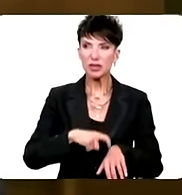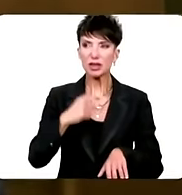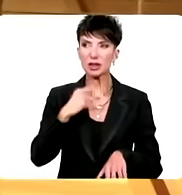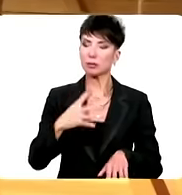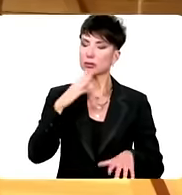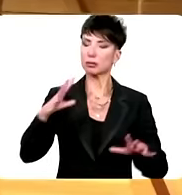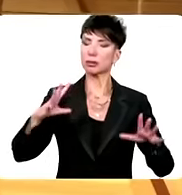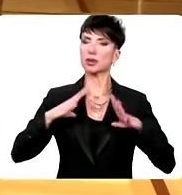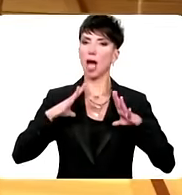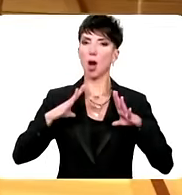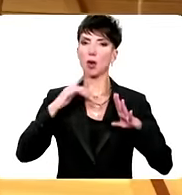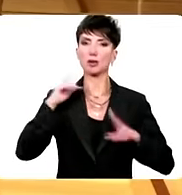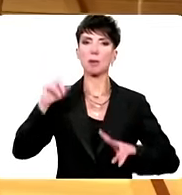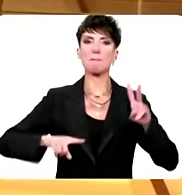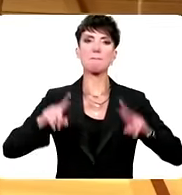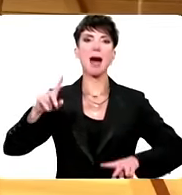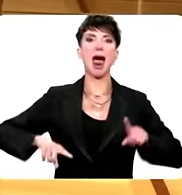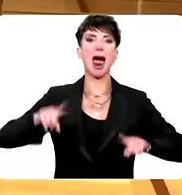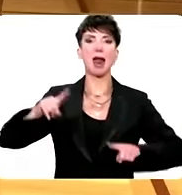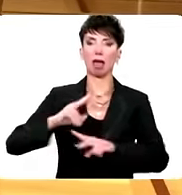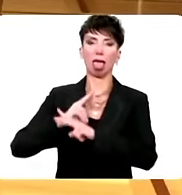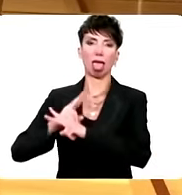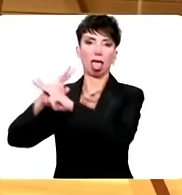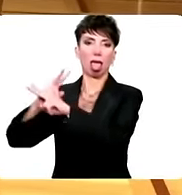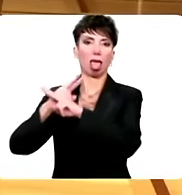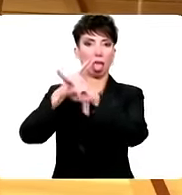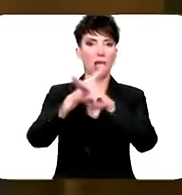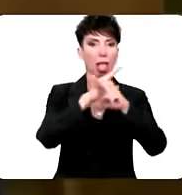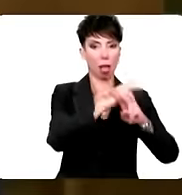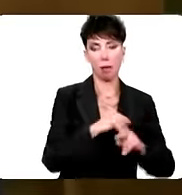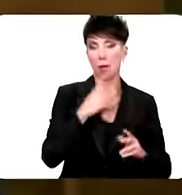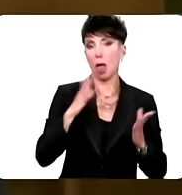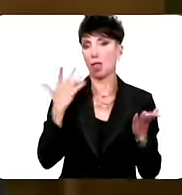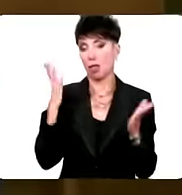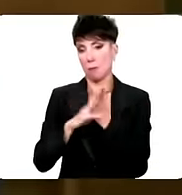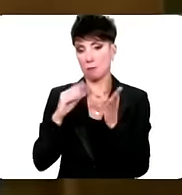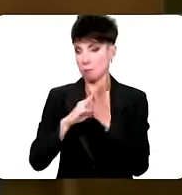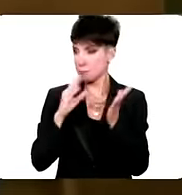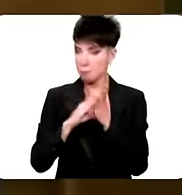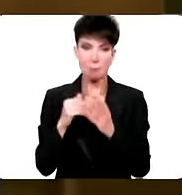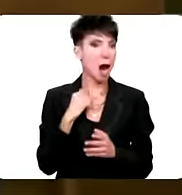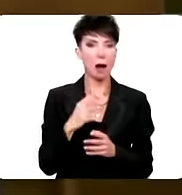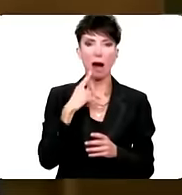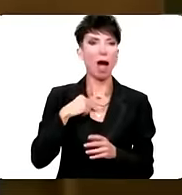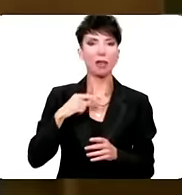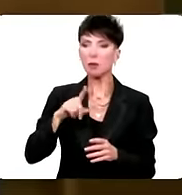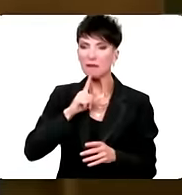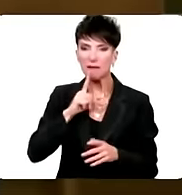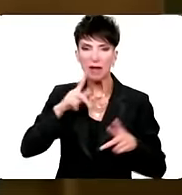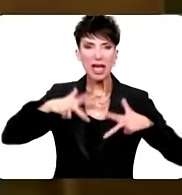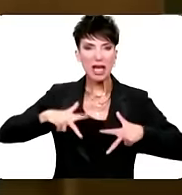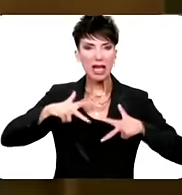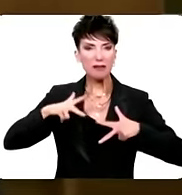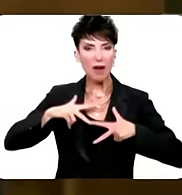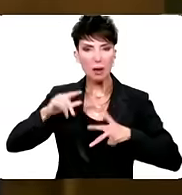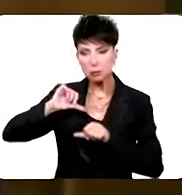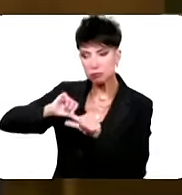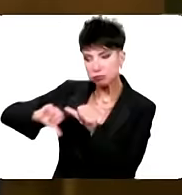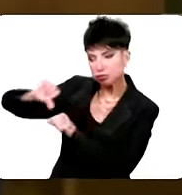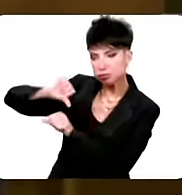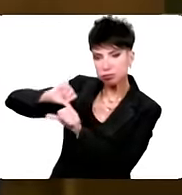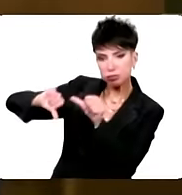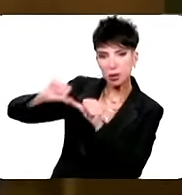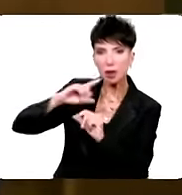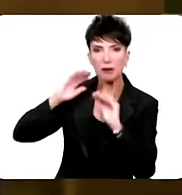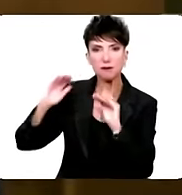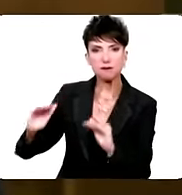κυβέρνηση. Έχετε αλλάξει μια κυβέρνηση, έχετε αλλάξει τη σύνθεσή της και έχετε κάνει πολύ λίγους ανασχηματισμούς σε αυτήν την πενταετία, αλλά στην ουσία κυβερνάτε με τους ίδιους